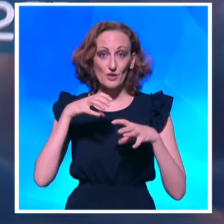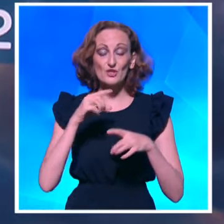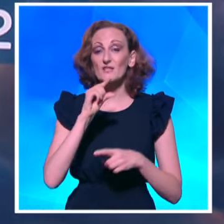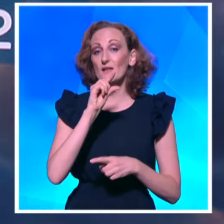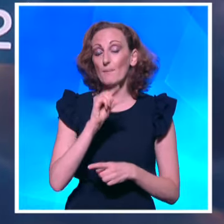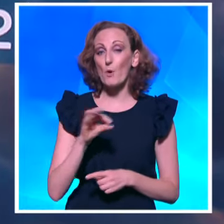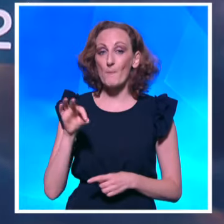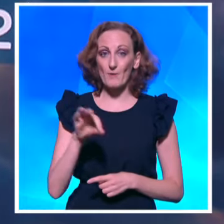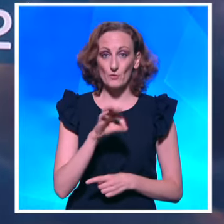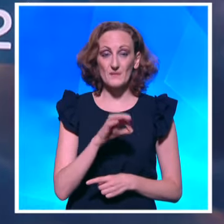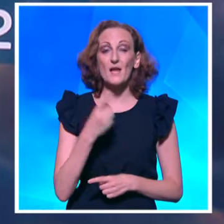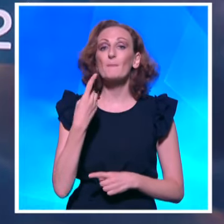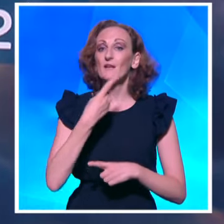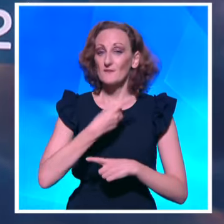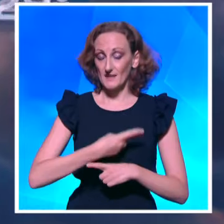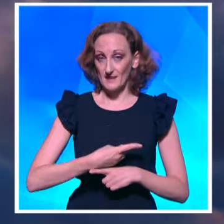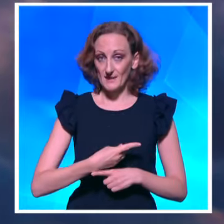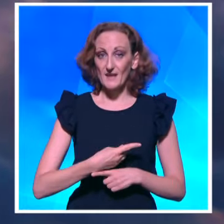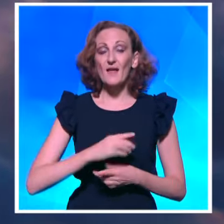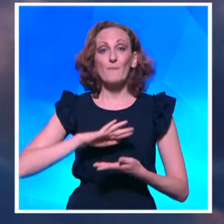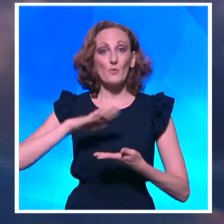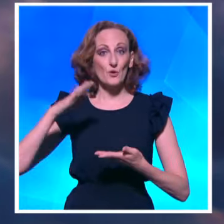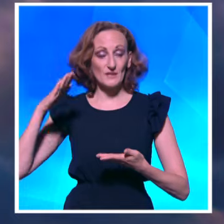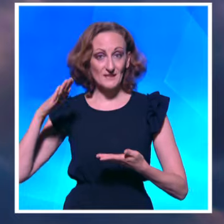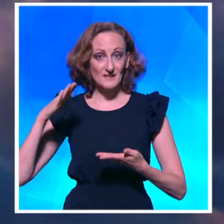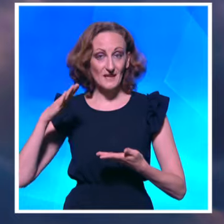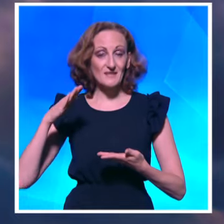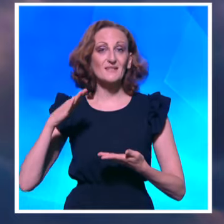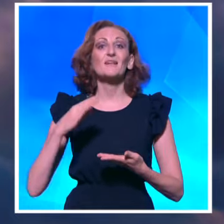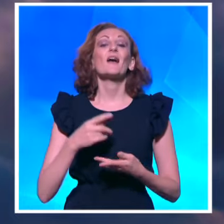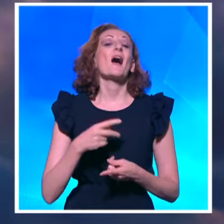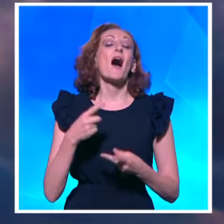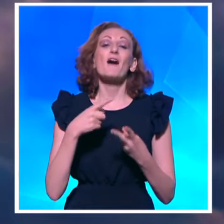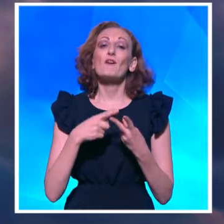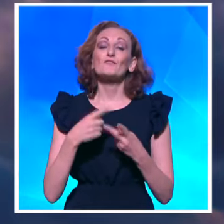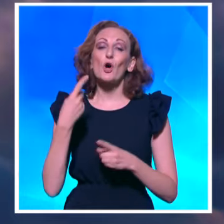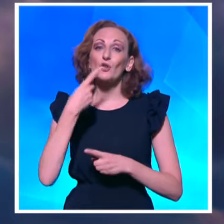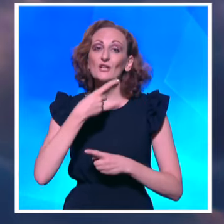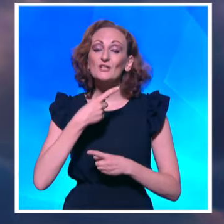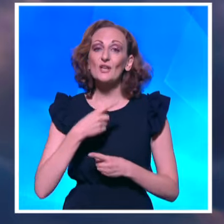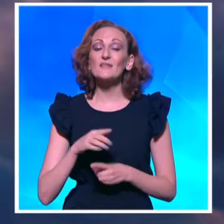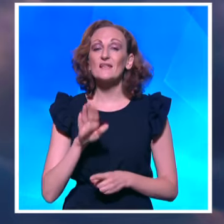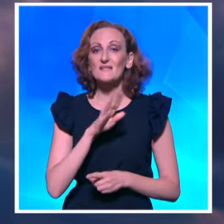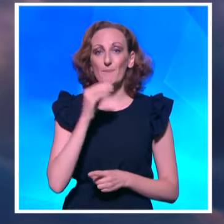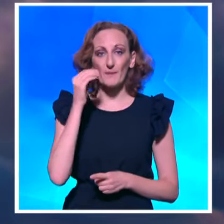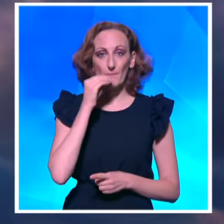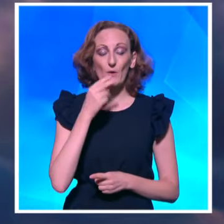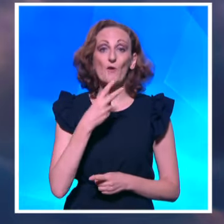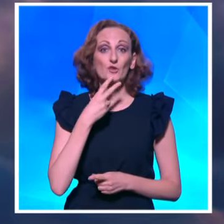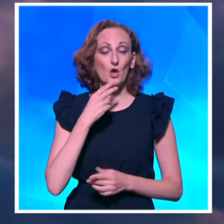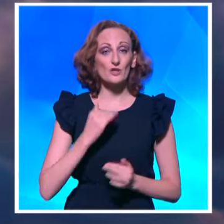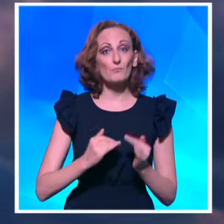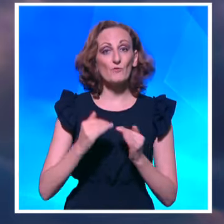по-малко места. В първия ден най-вече на планините и югоизточните райони, а във втория ден над Западна България. Към вторник